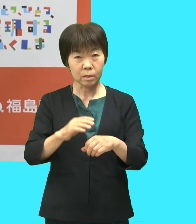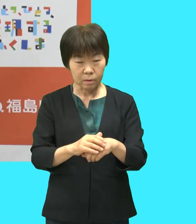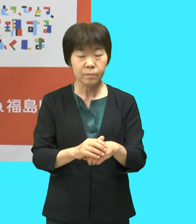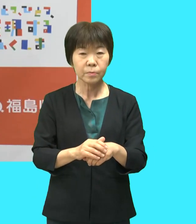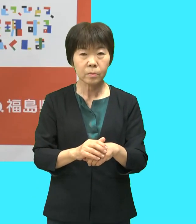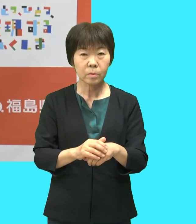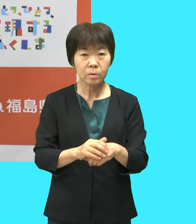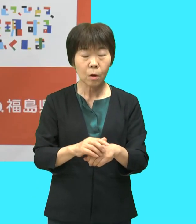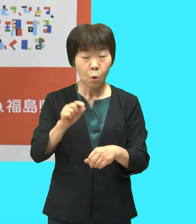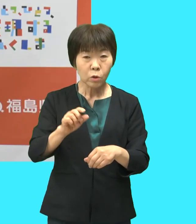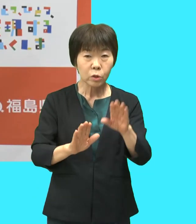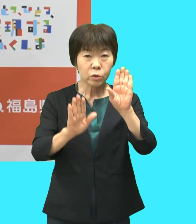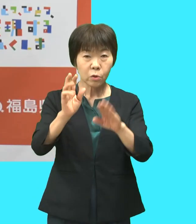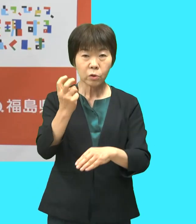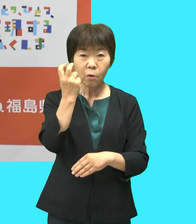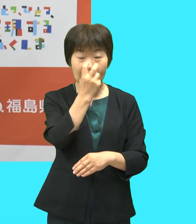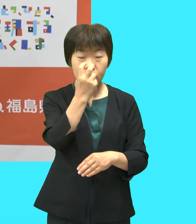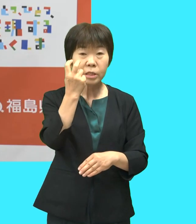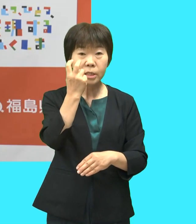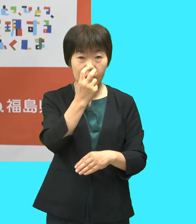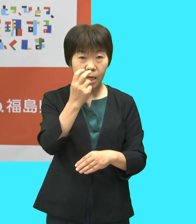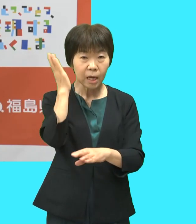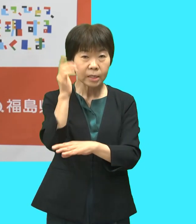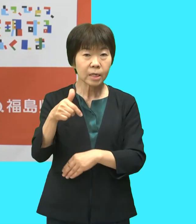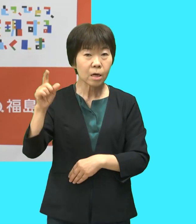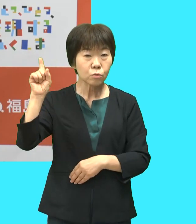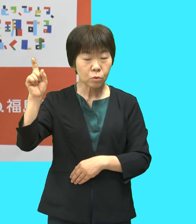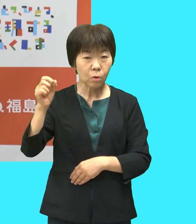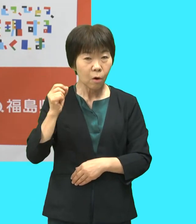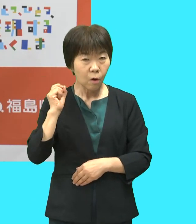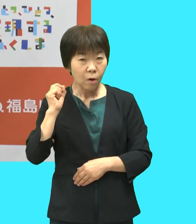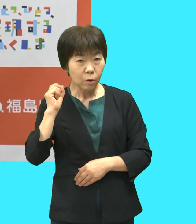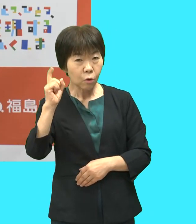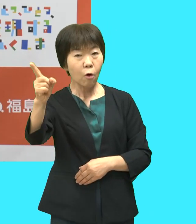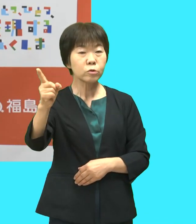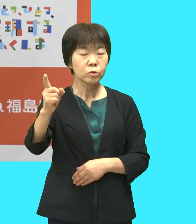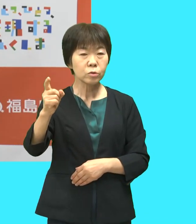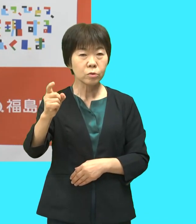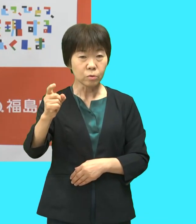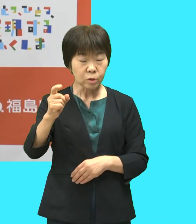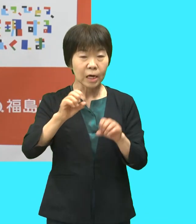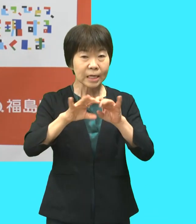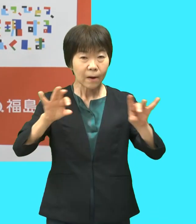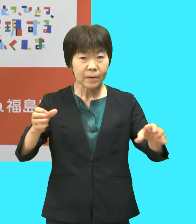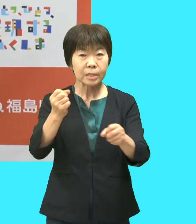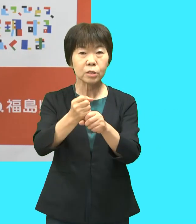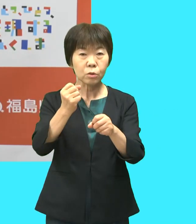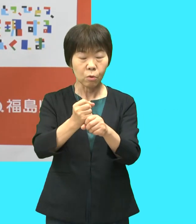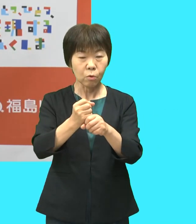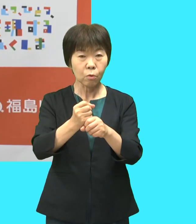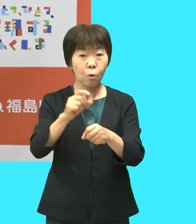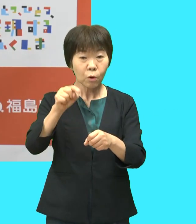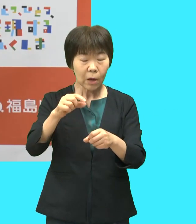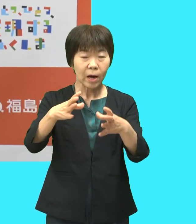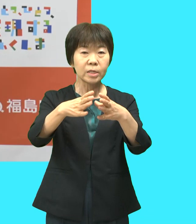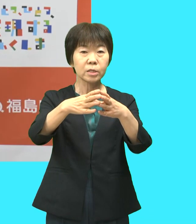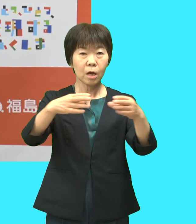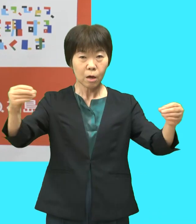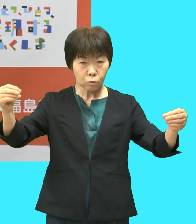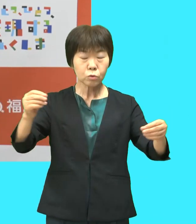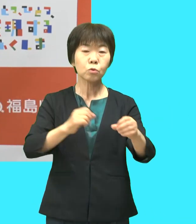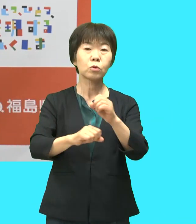った状況を見計らいながら政府の GoTo キャンペーン事業、これは全国全体としての取り組みとなります